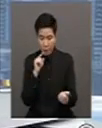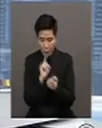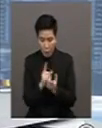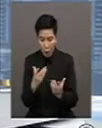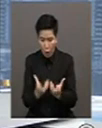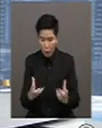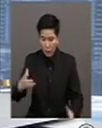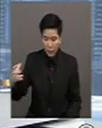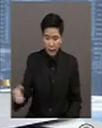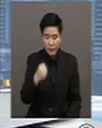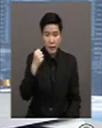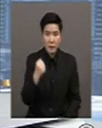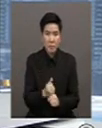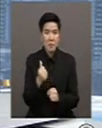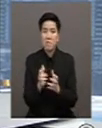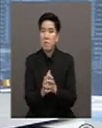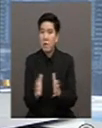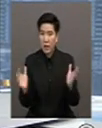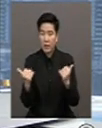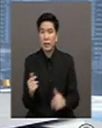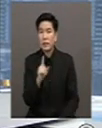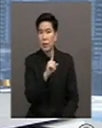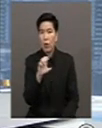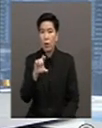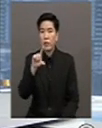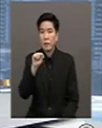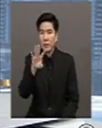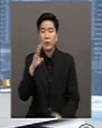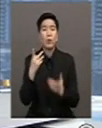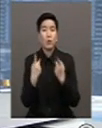และก็ยึดของกลางได้จำนวนมากทีเดียว120กว่าตัวไม่ต่ำกว่า1ล้านบาท